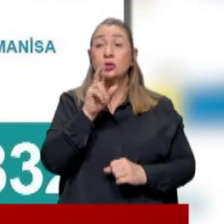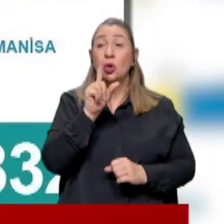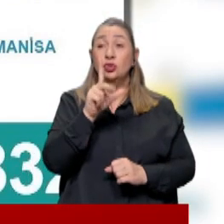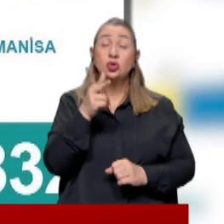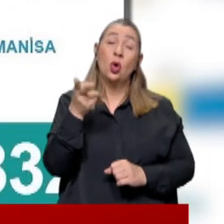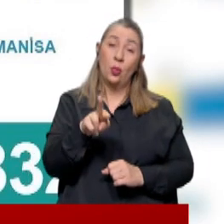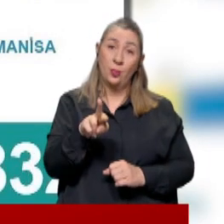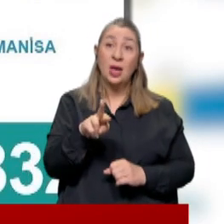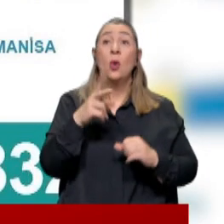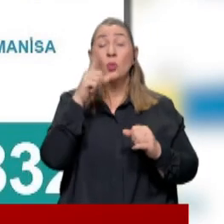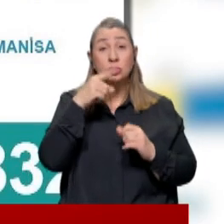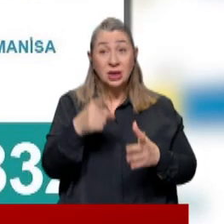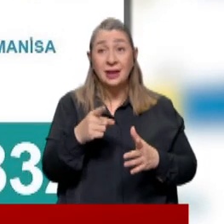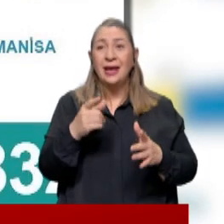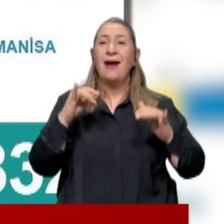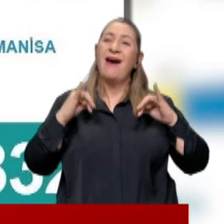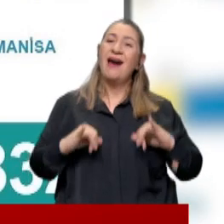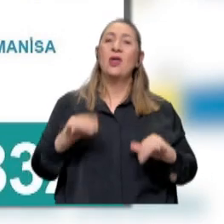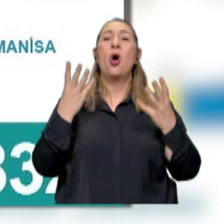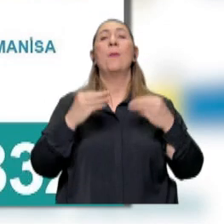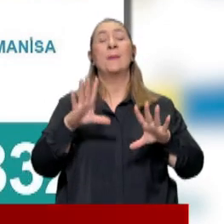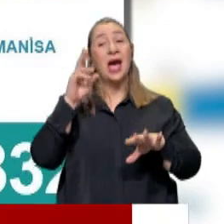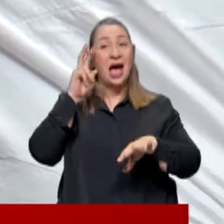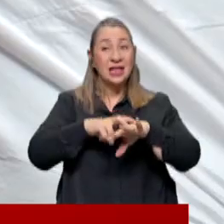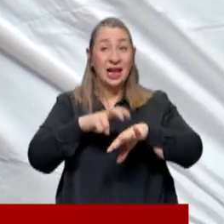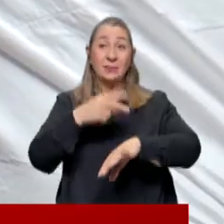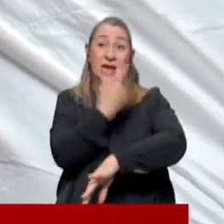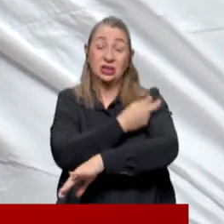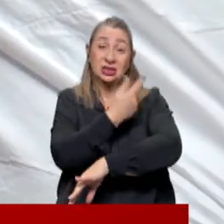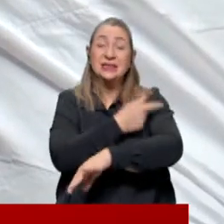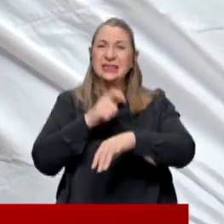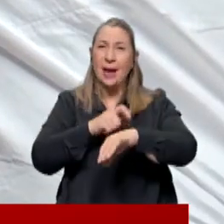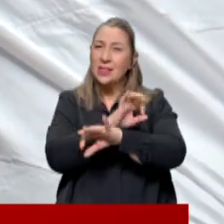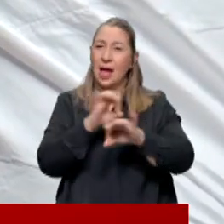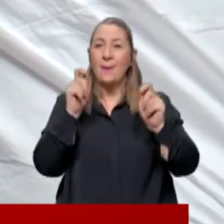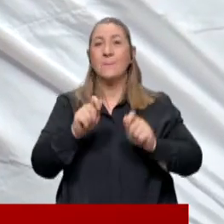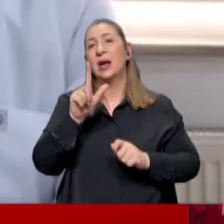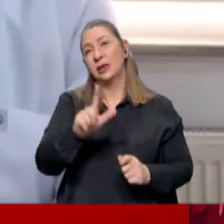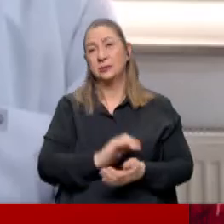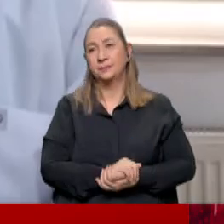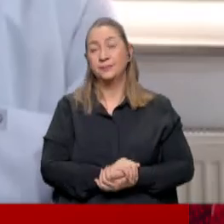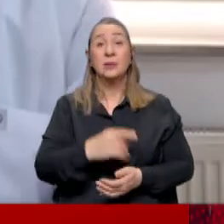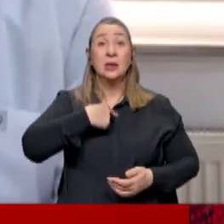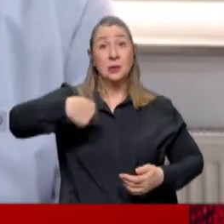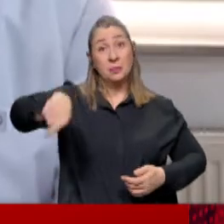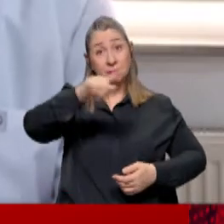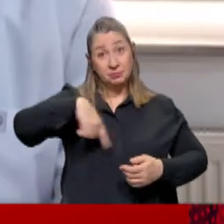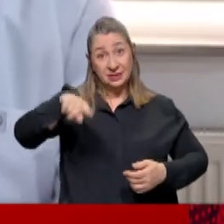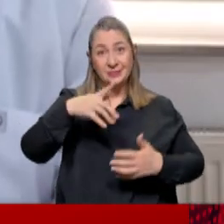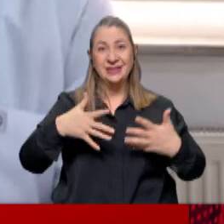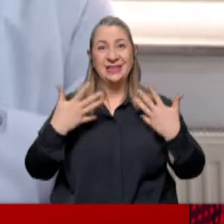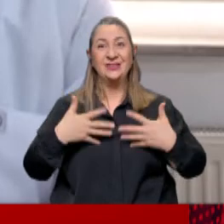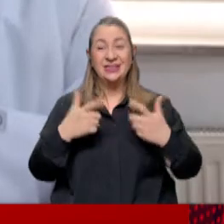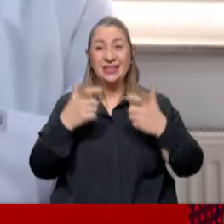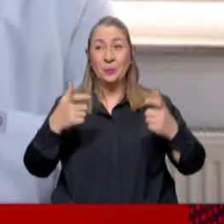can kaybı. O yüzden rehavete kapılmamak, hatırlatma dozlarını vaktinde yaptırmak gerekiyor. Bizim hani sevindirici